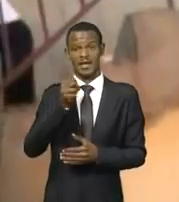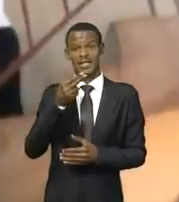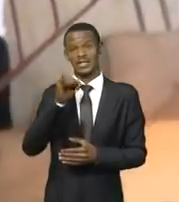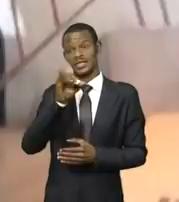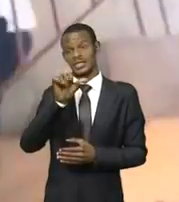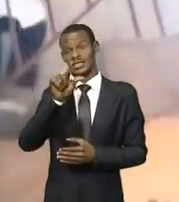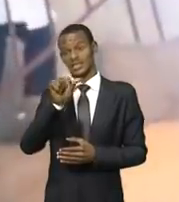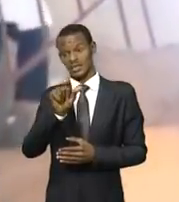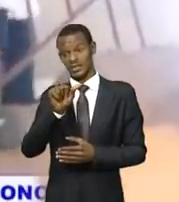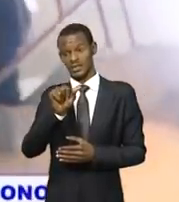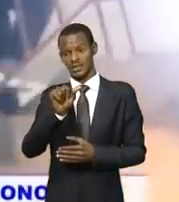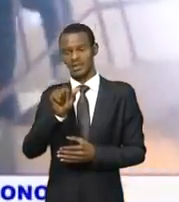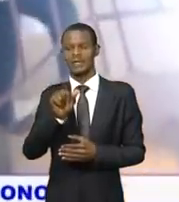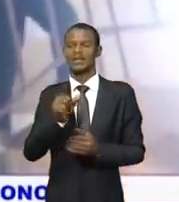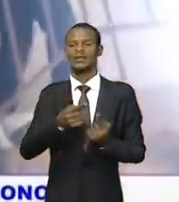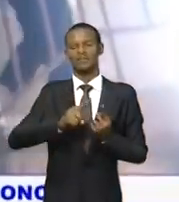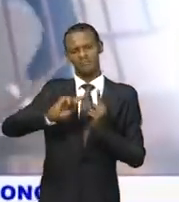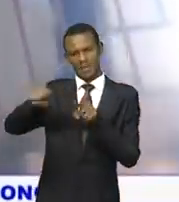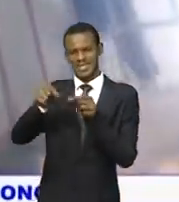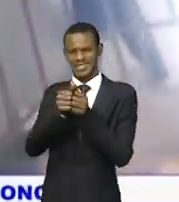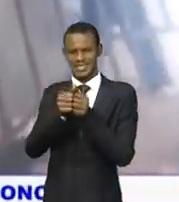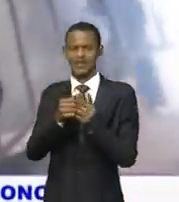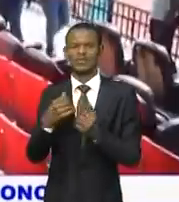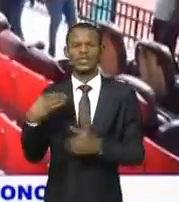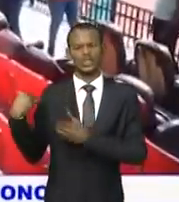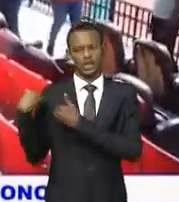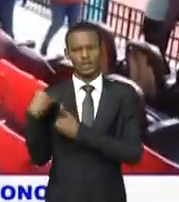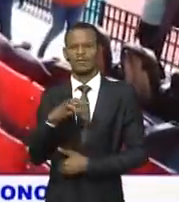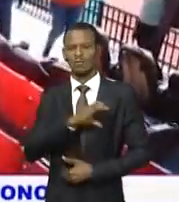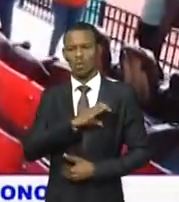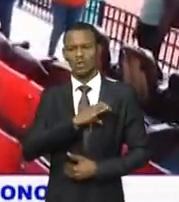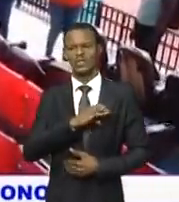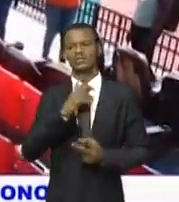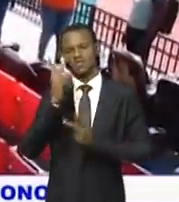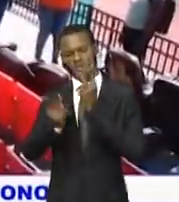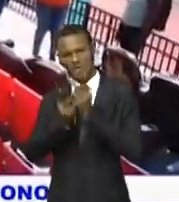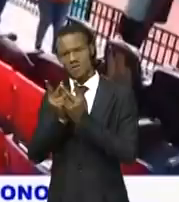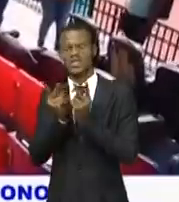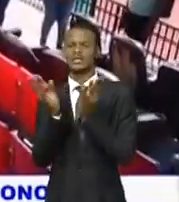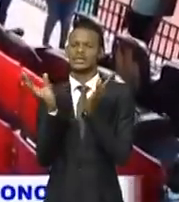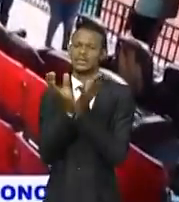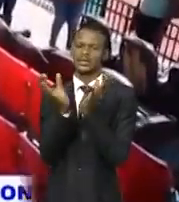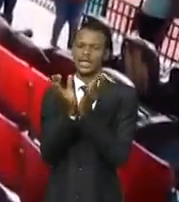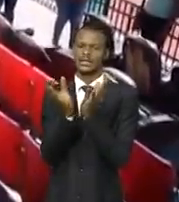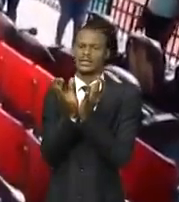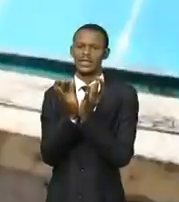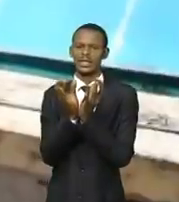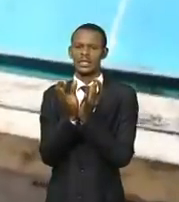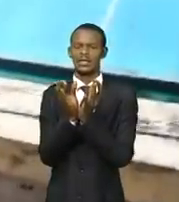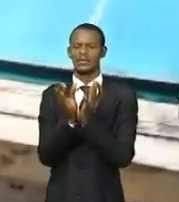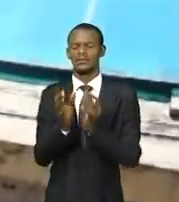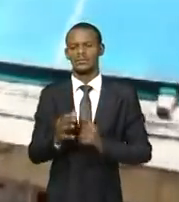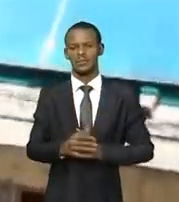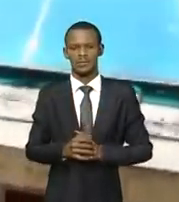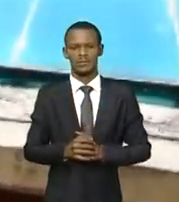commissaire provincial de la PNC, Roger Singavola, et du ministre provincial des TPI, a visité le stade Kachala Bonzola